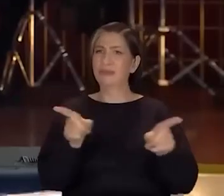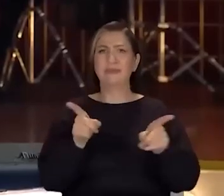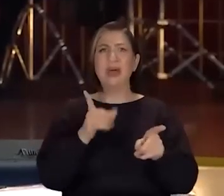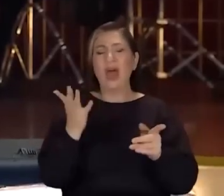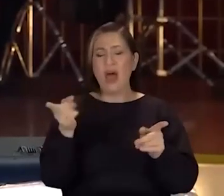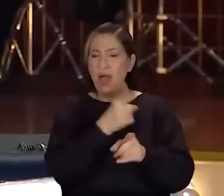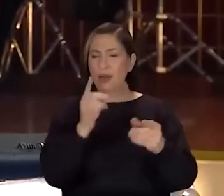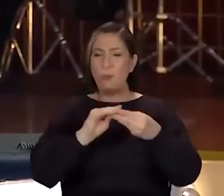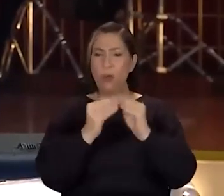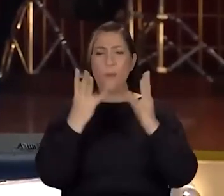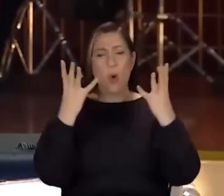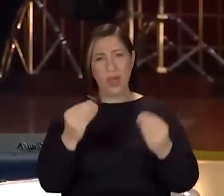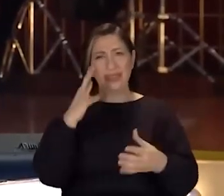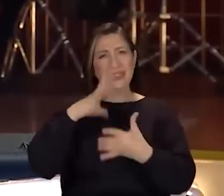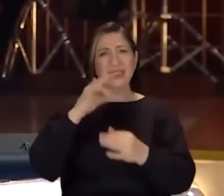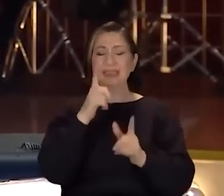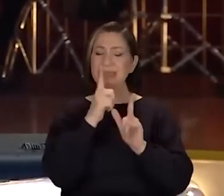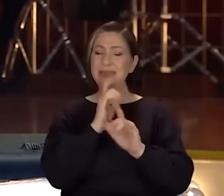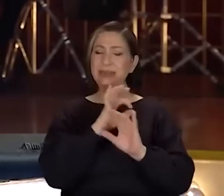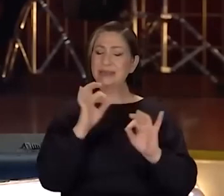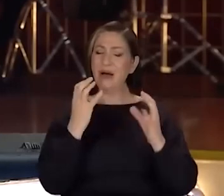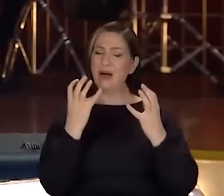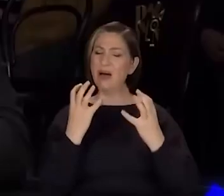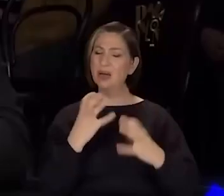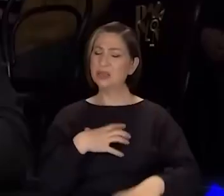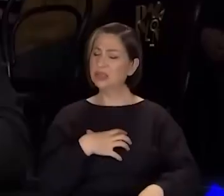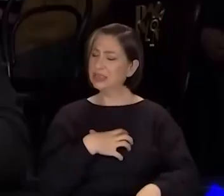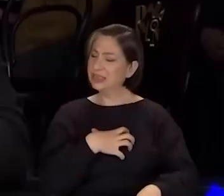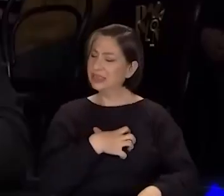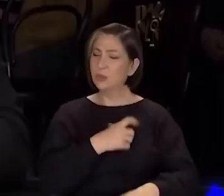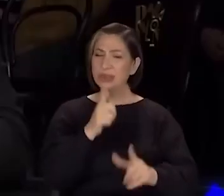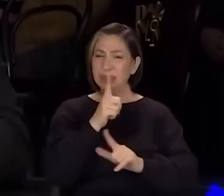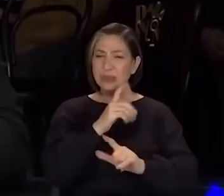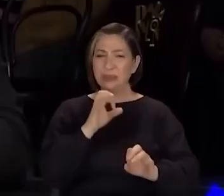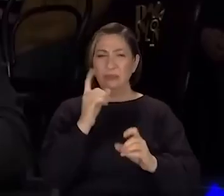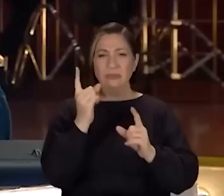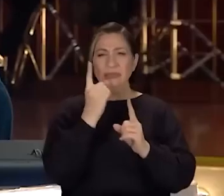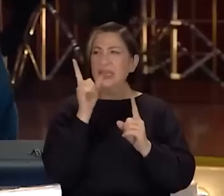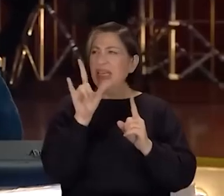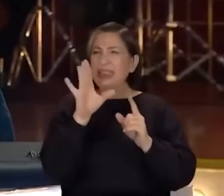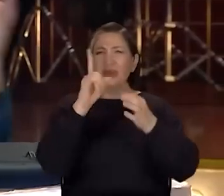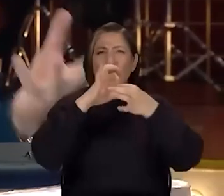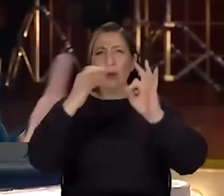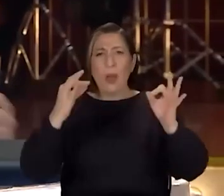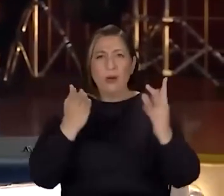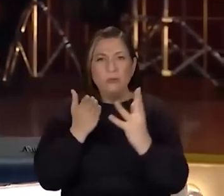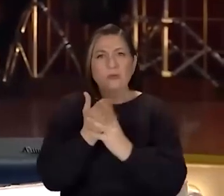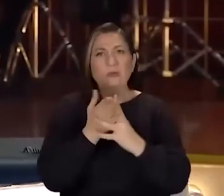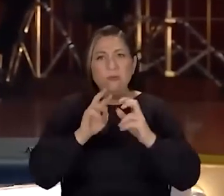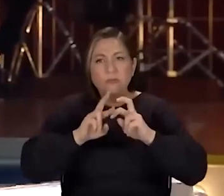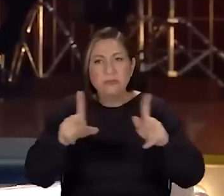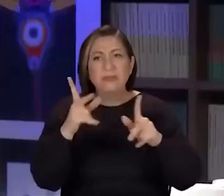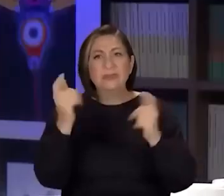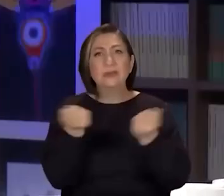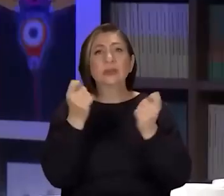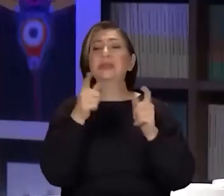ya da aralarında problem olan insanlarda sessizlikler ağır gelir. Sürekli o sessizlikler şu ya da bu gereksiz cümleyle yırtılmaya çalışılır.